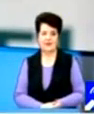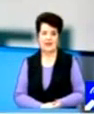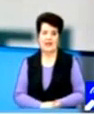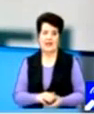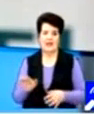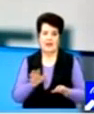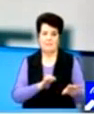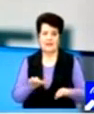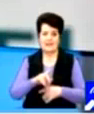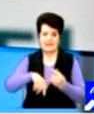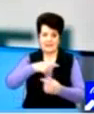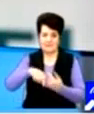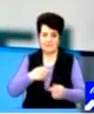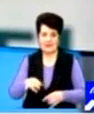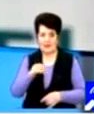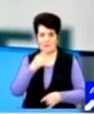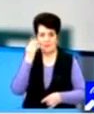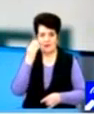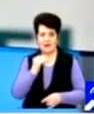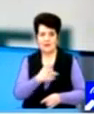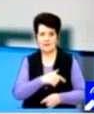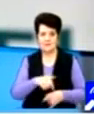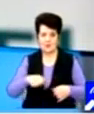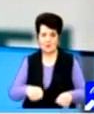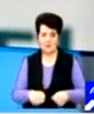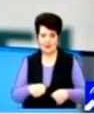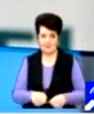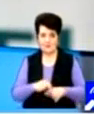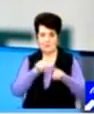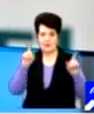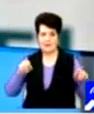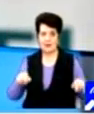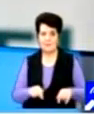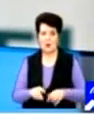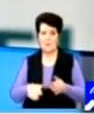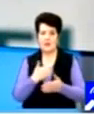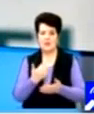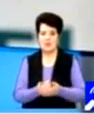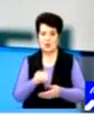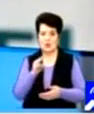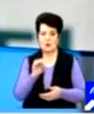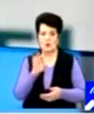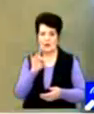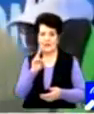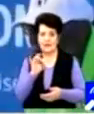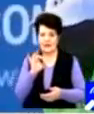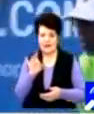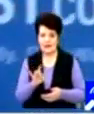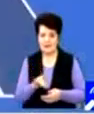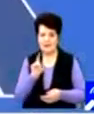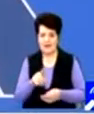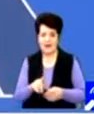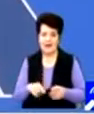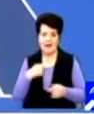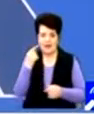Tenismenul Radu Albot din Republica Moldova a debutat cu dreptul pe tabloul principal al turneului Indian Wells. El a